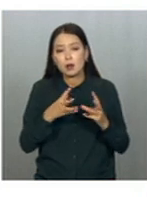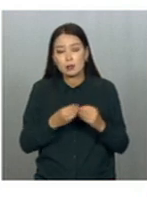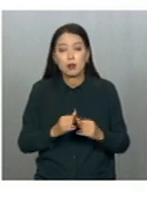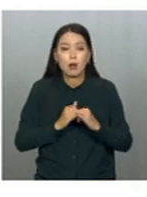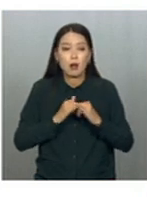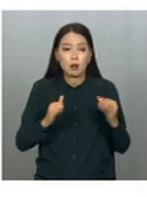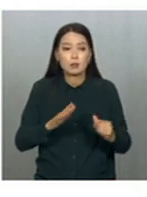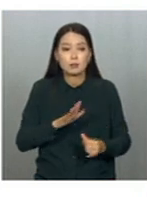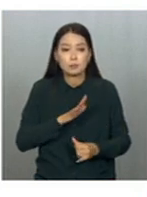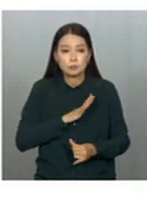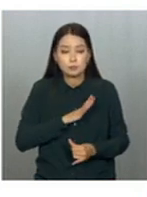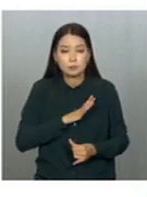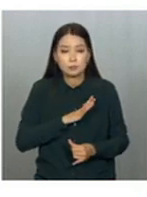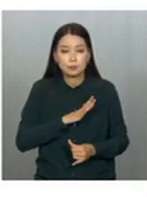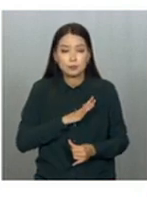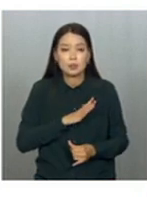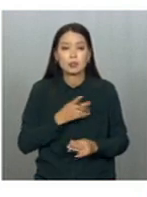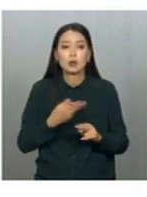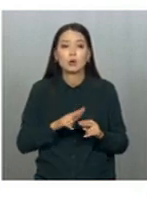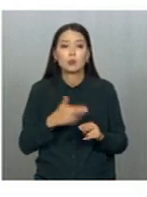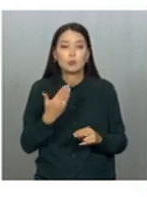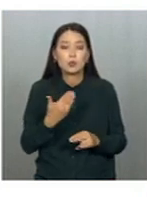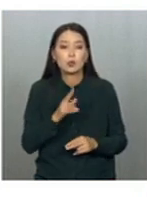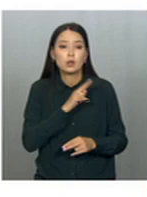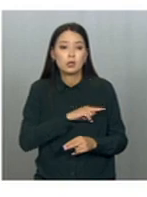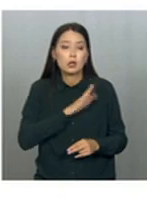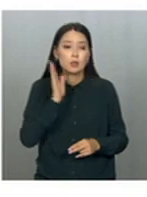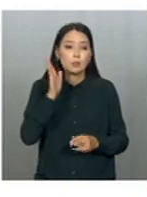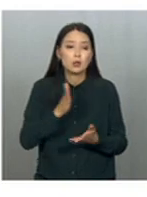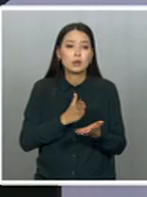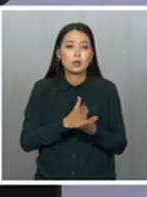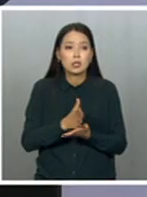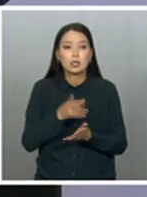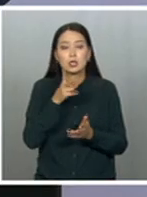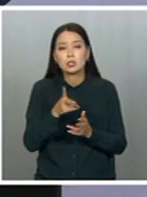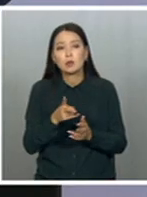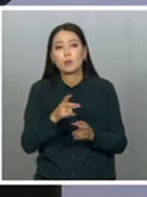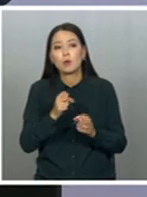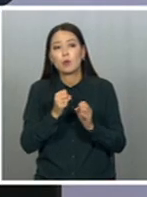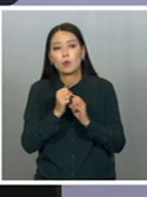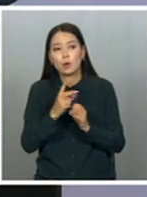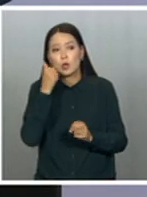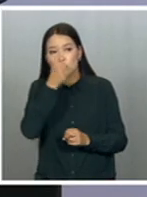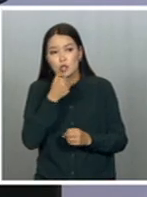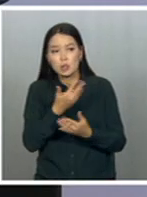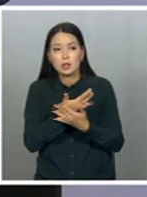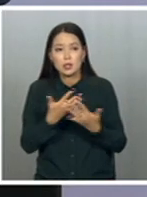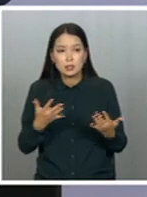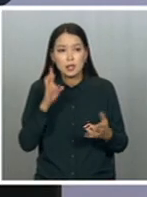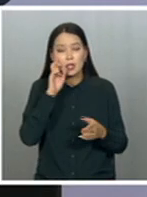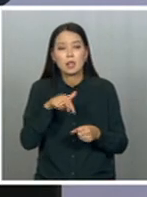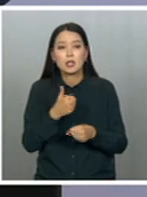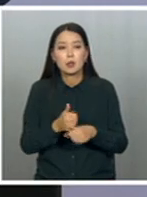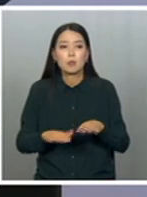түсті. Дәл осы көрменің өткізілуі, Экспо 2017 көрмесінің өткізілуі еліміздегі